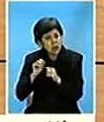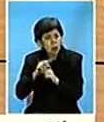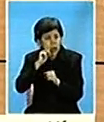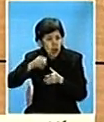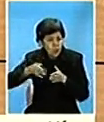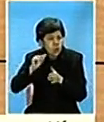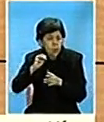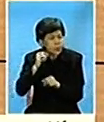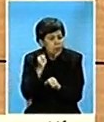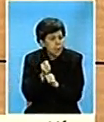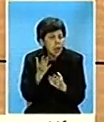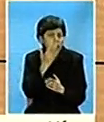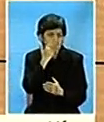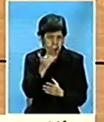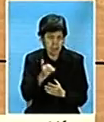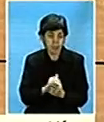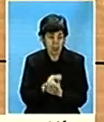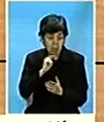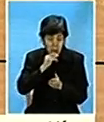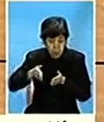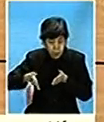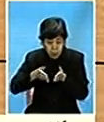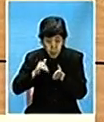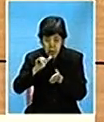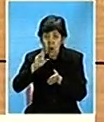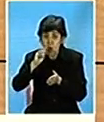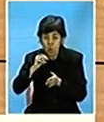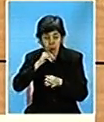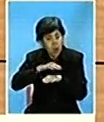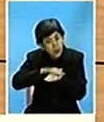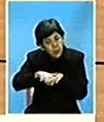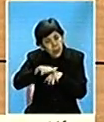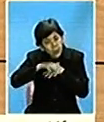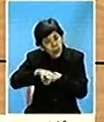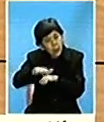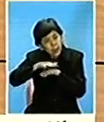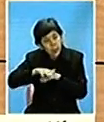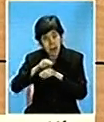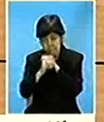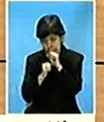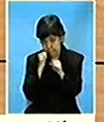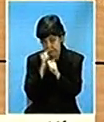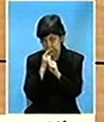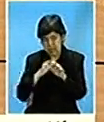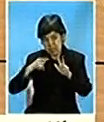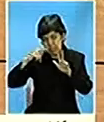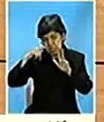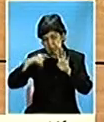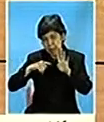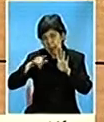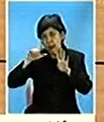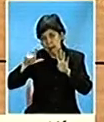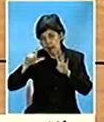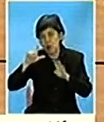ยมลุ่มน้ำยมนี่นะครับมีน้ำไหลผ่านปีละ 4,000 ล้านลูกบาศก์เมตร